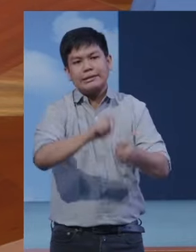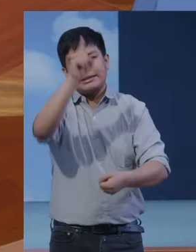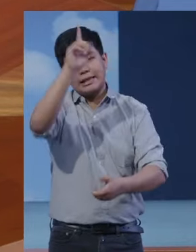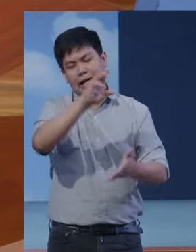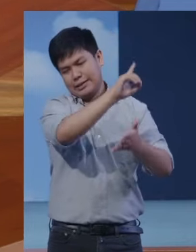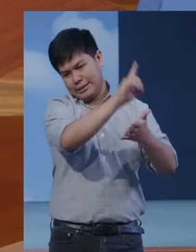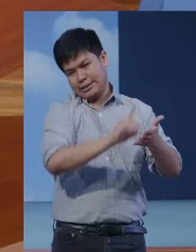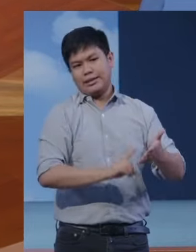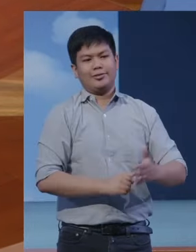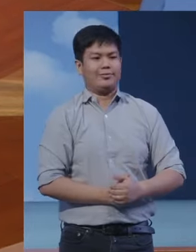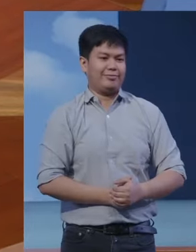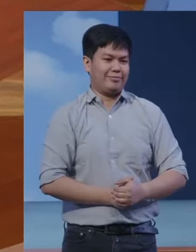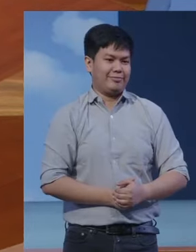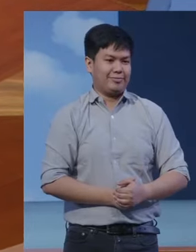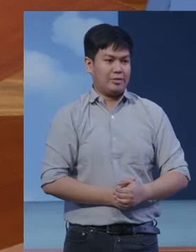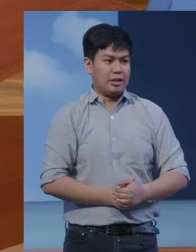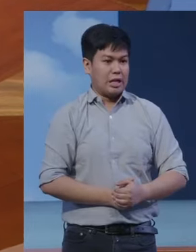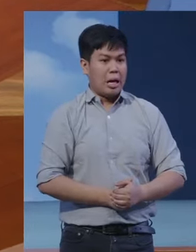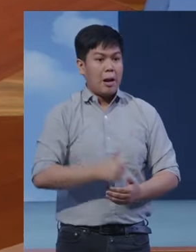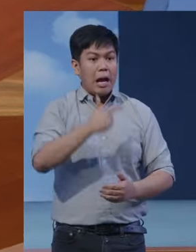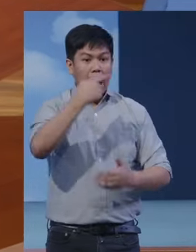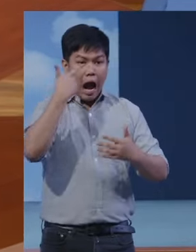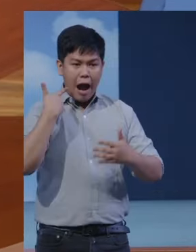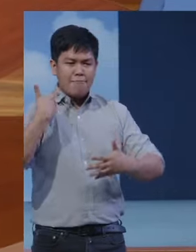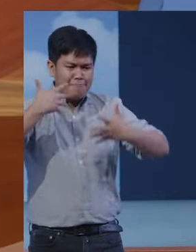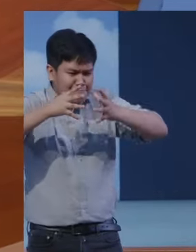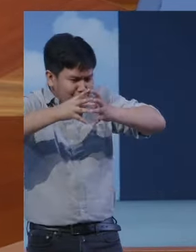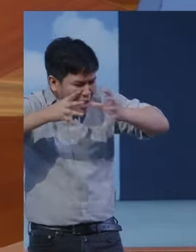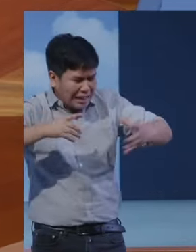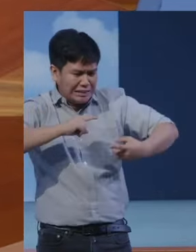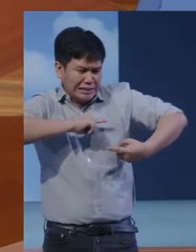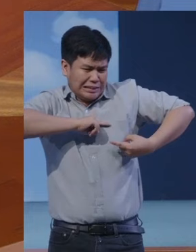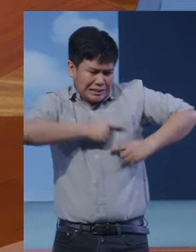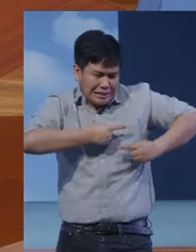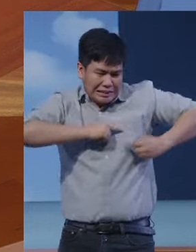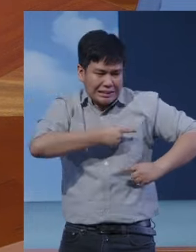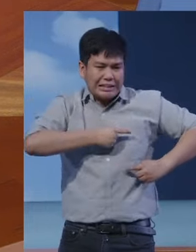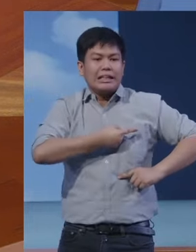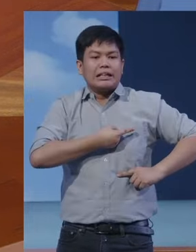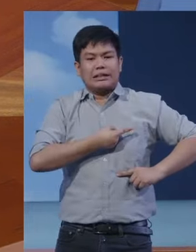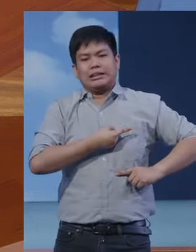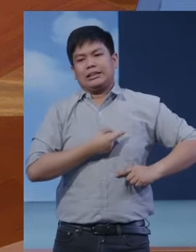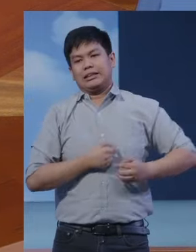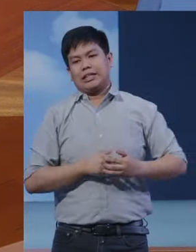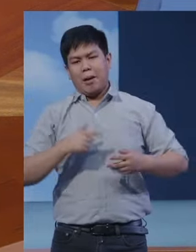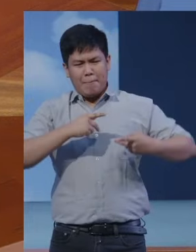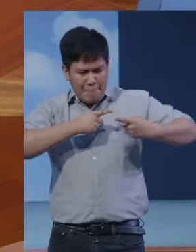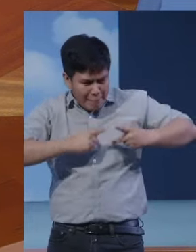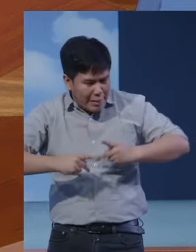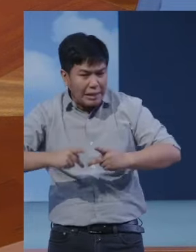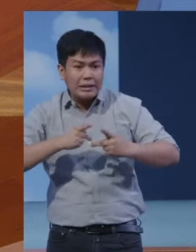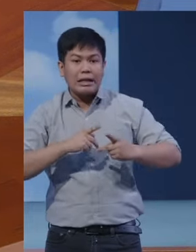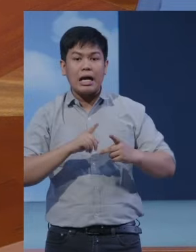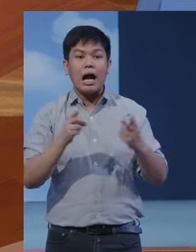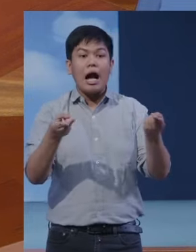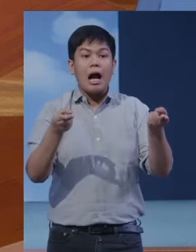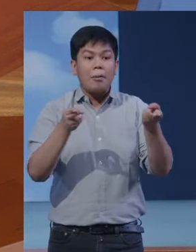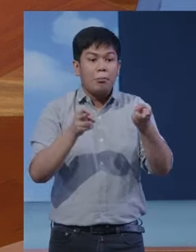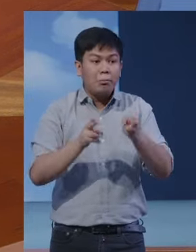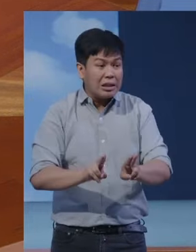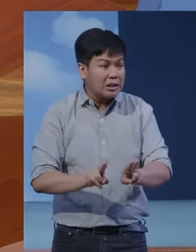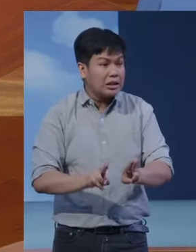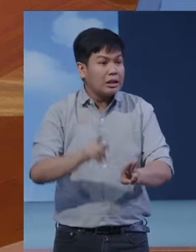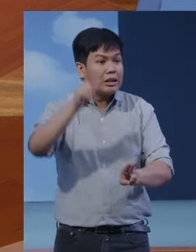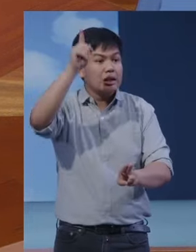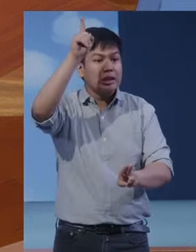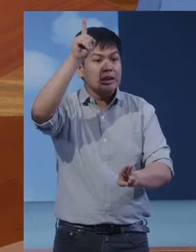Diyos at dahil sa pain na ginagawa nito nagbigay ng accomodation ang